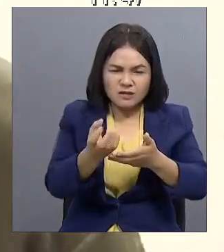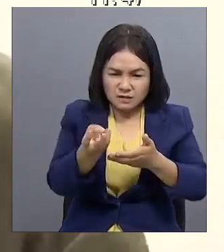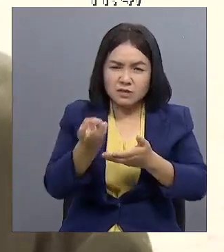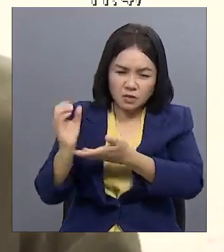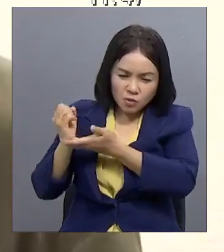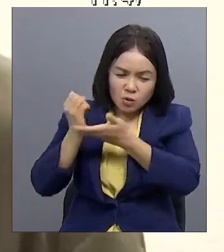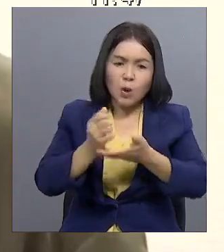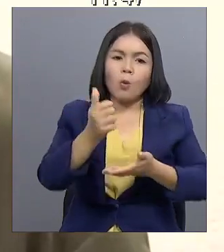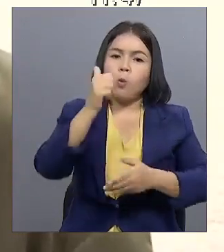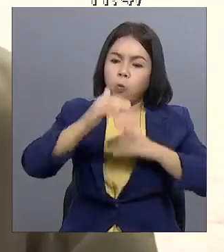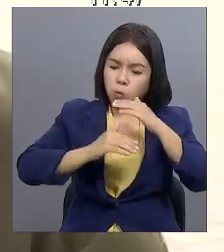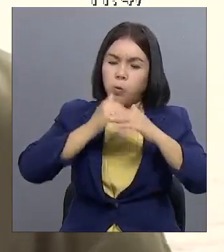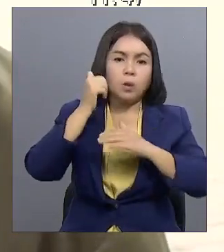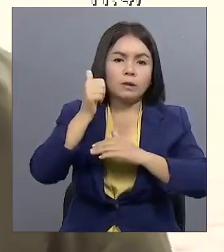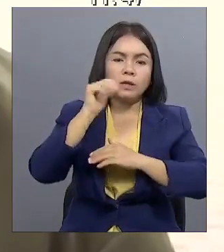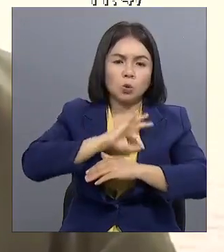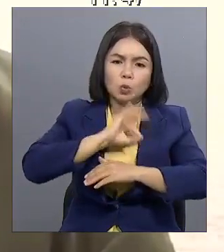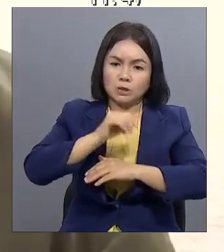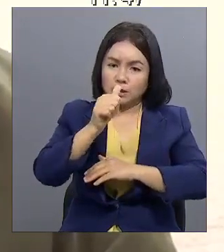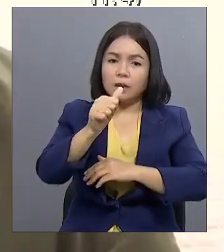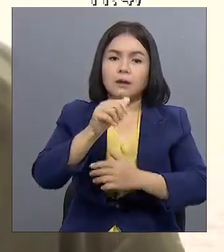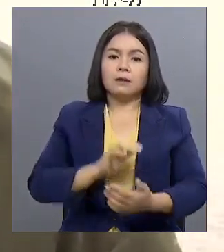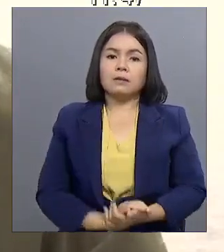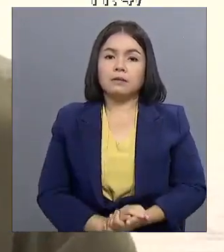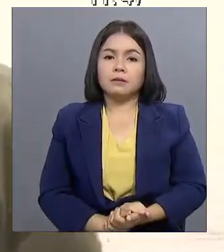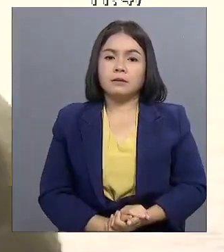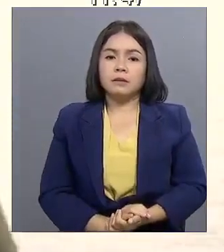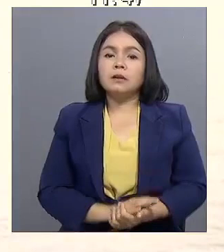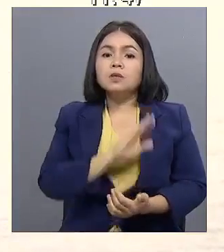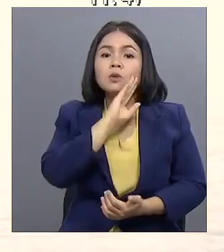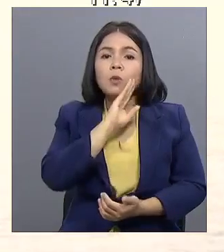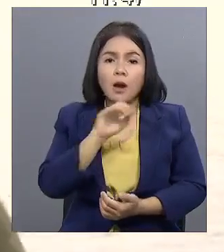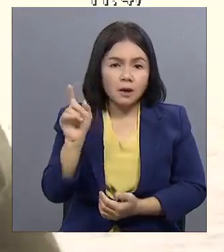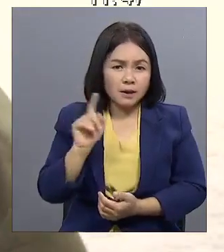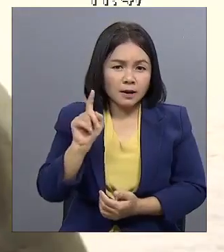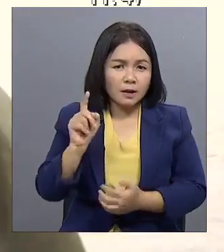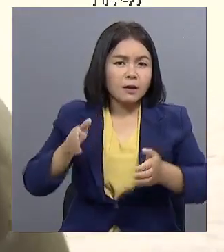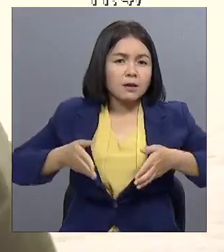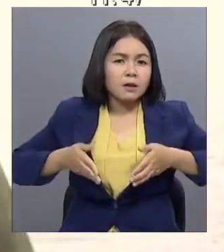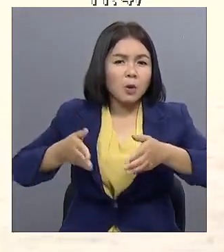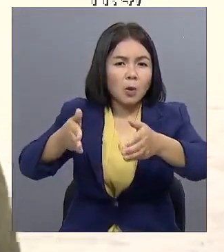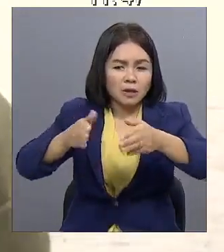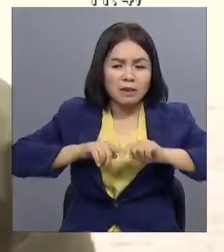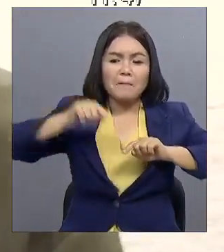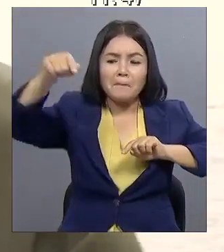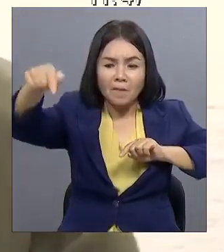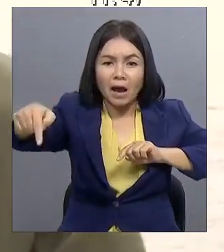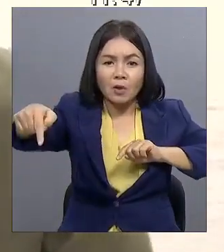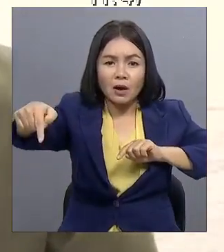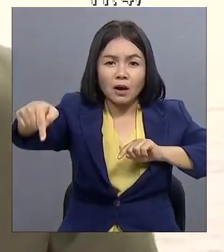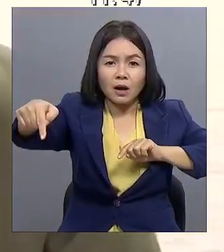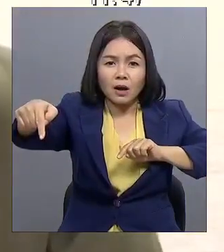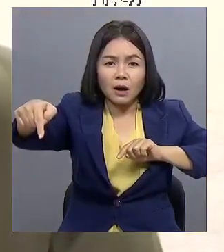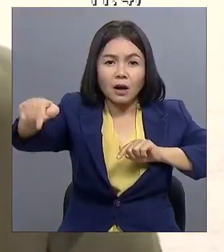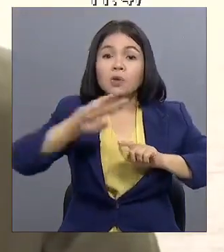าะมันจะดีขึ้นคือว่าครับช่วยเรื่องถนนที่ว่าข้ามมานี่ครับเป็นที่ว่า